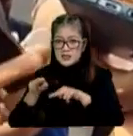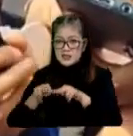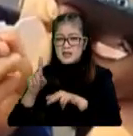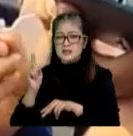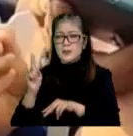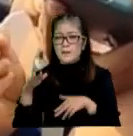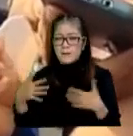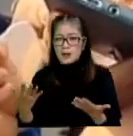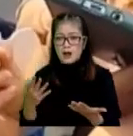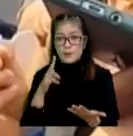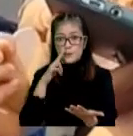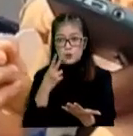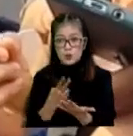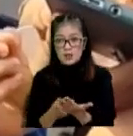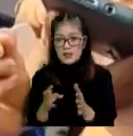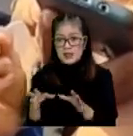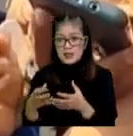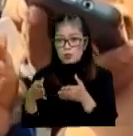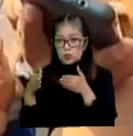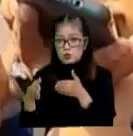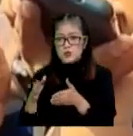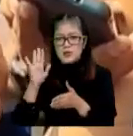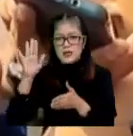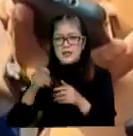Karena pembuktian dari tim SUS nanti akan diuji di sidang pengadilan.